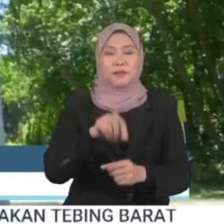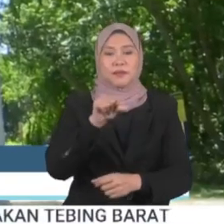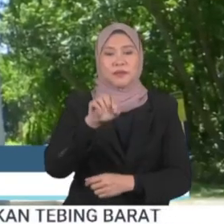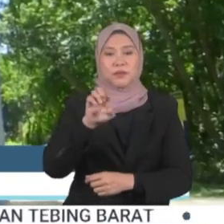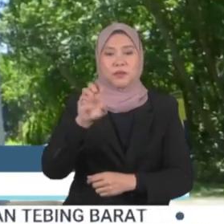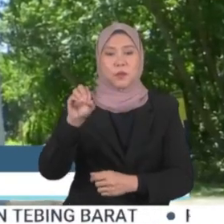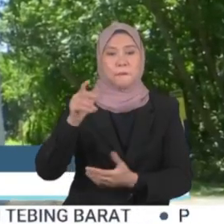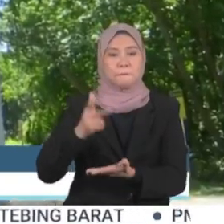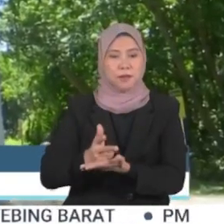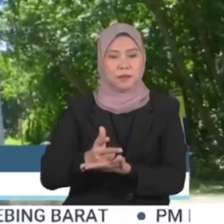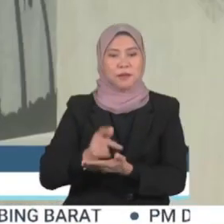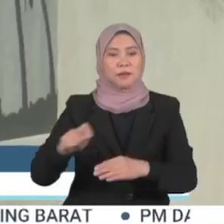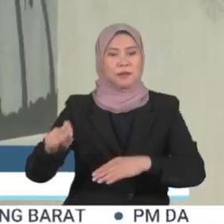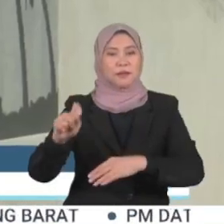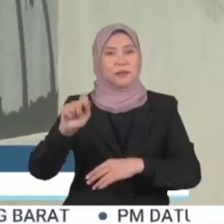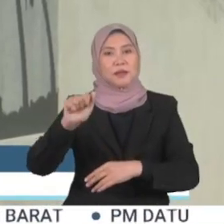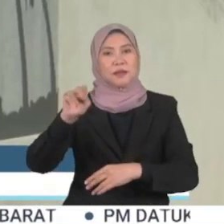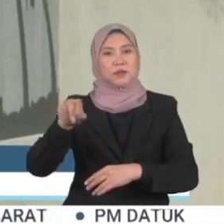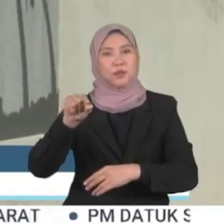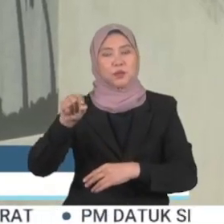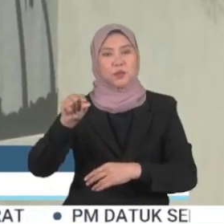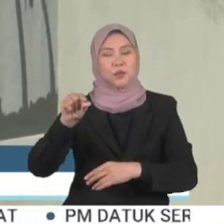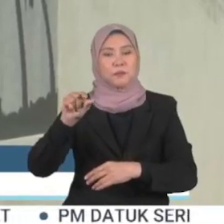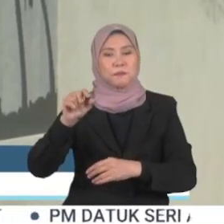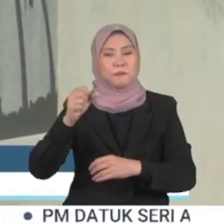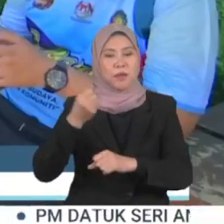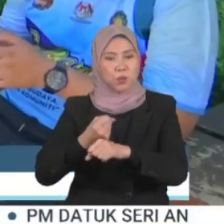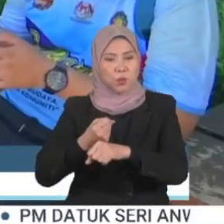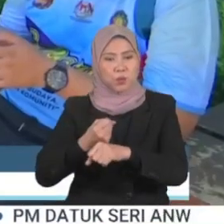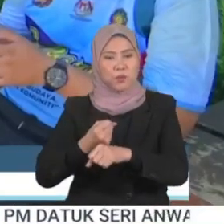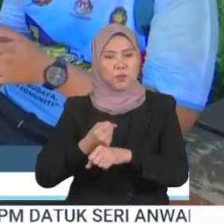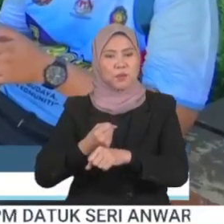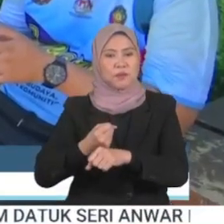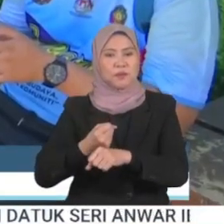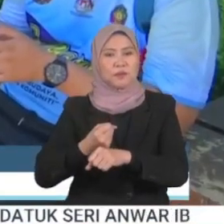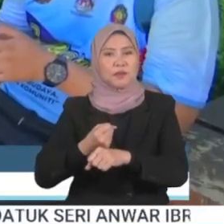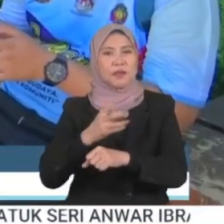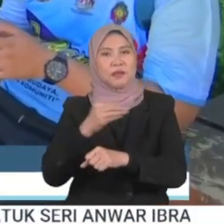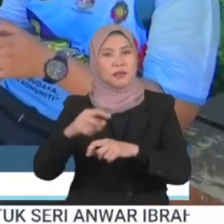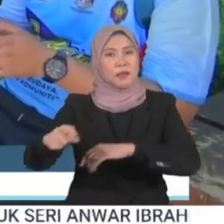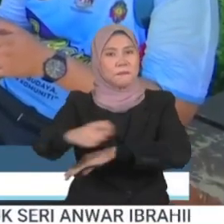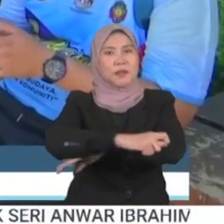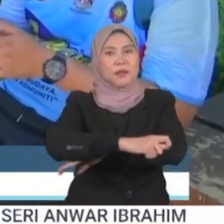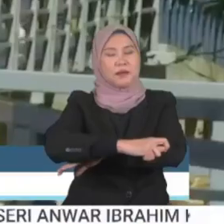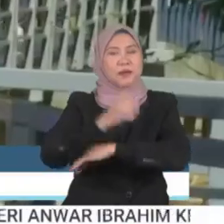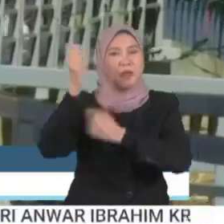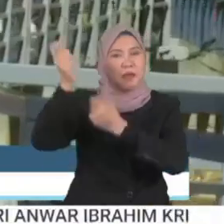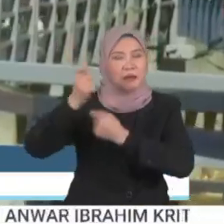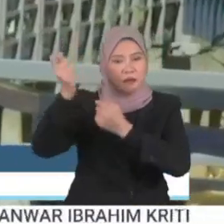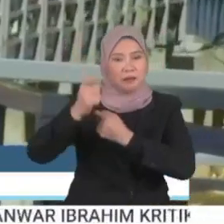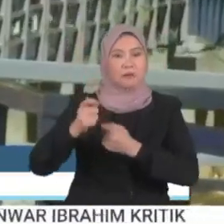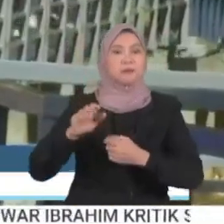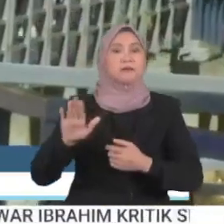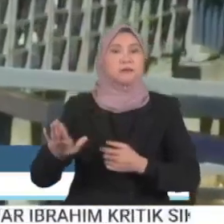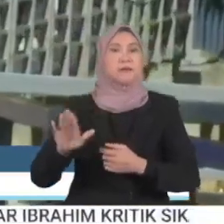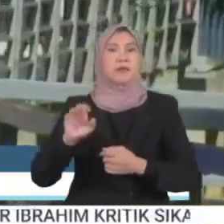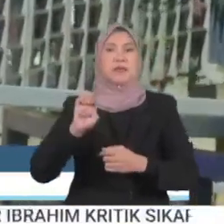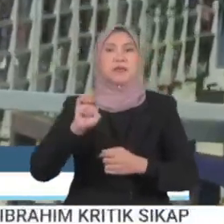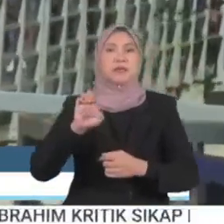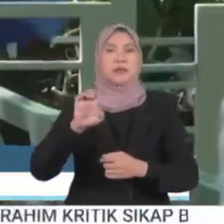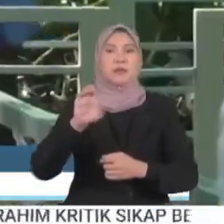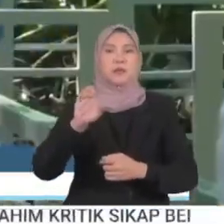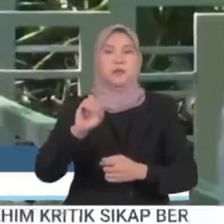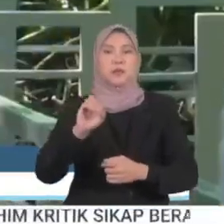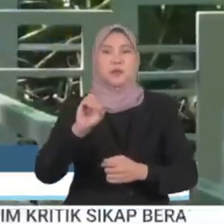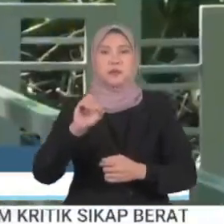Geopark Tanjung Batu Japanese Surrender Point dan taman layang-layangan peserta turut dibawa ke taman ekologi paya